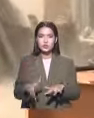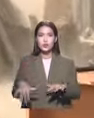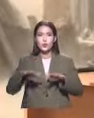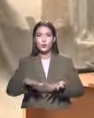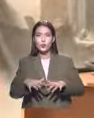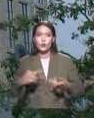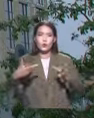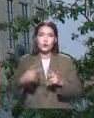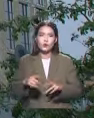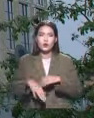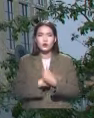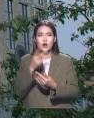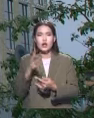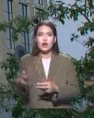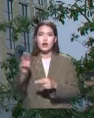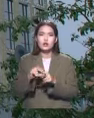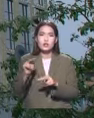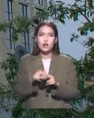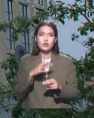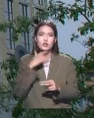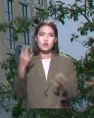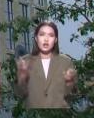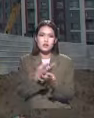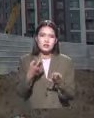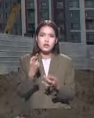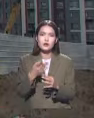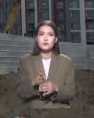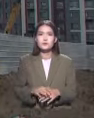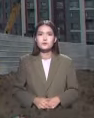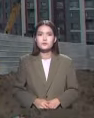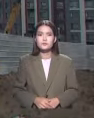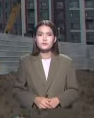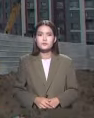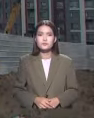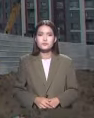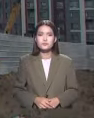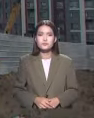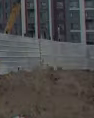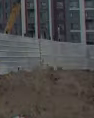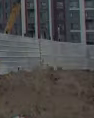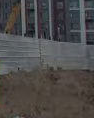заманауи талапқа сай баспаналар салу жоспарланған. Дәрбек Бақытбек, Нұршан Махмұтов, Олег Федоров, Астана Таймс.